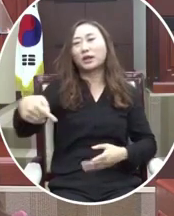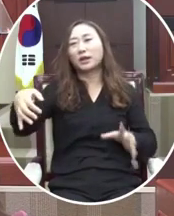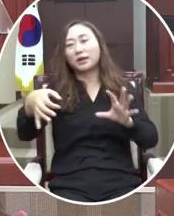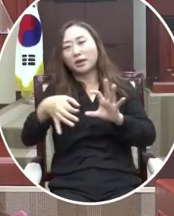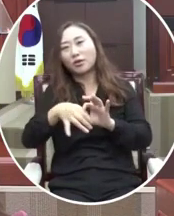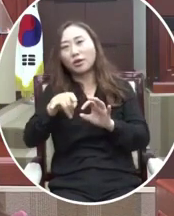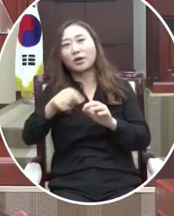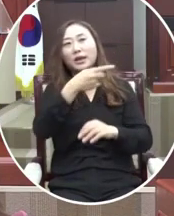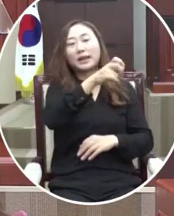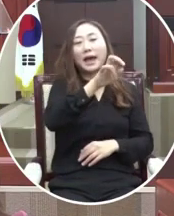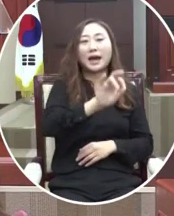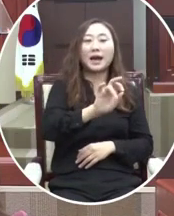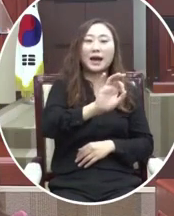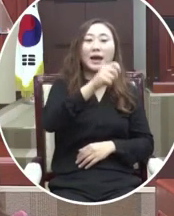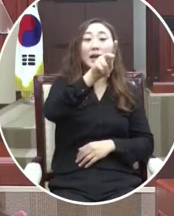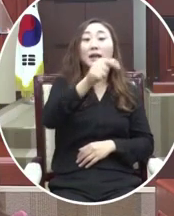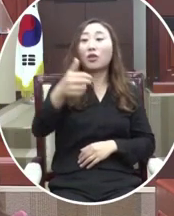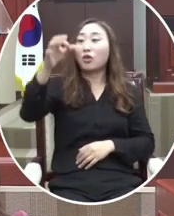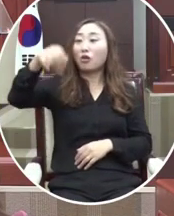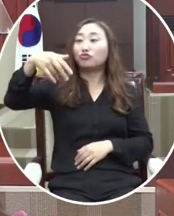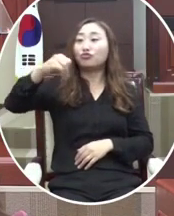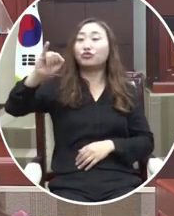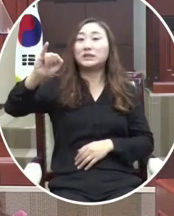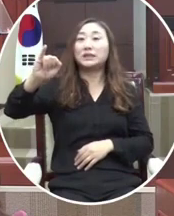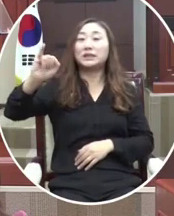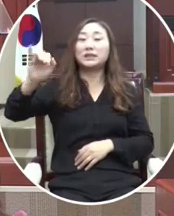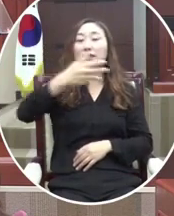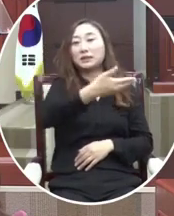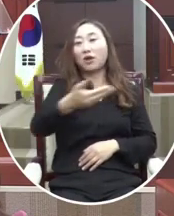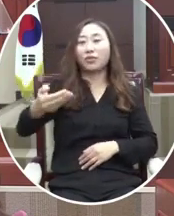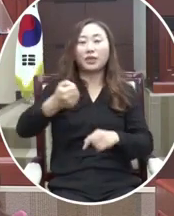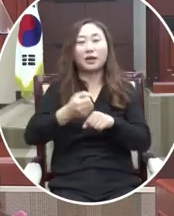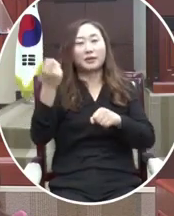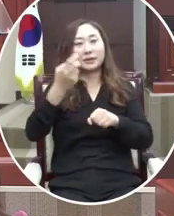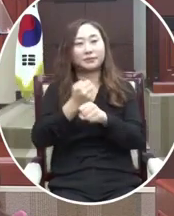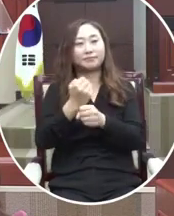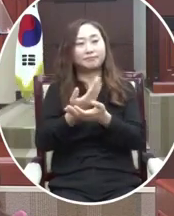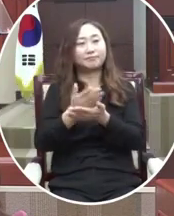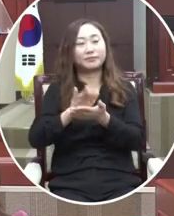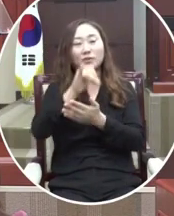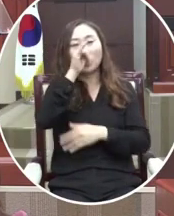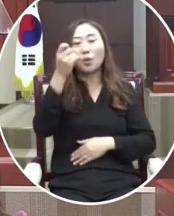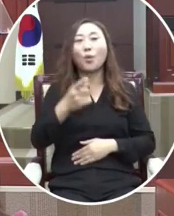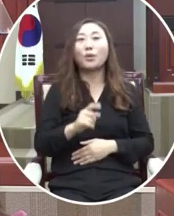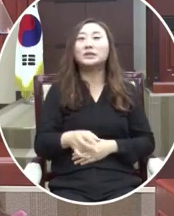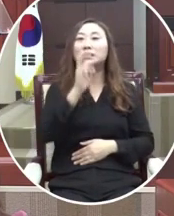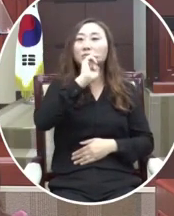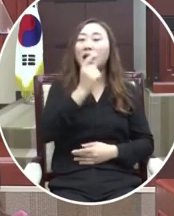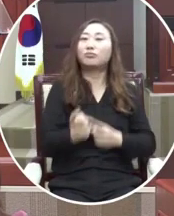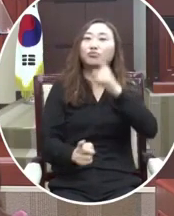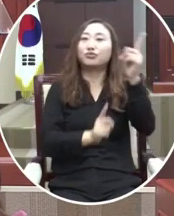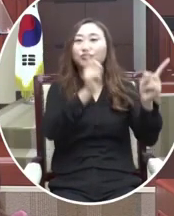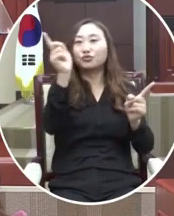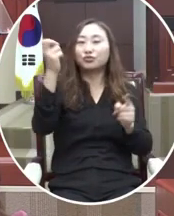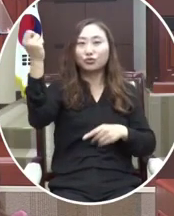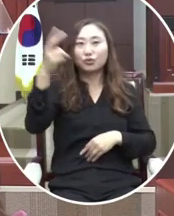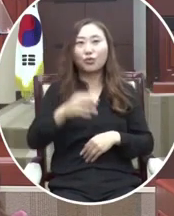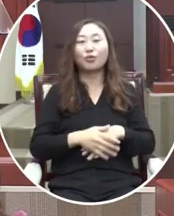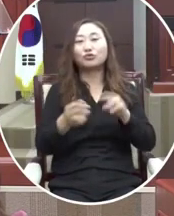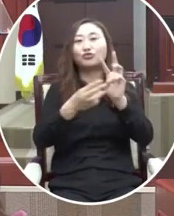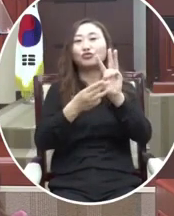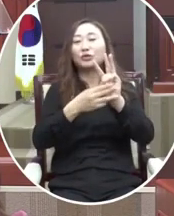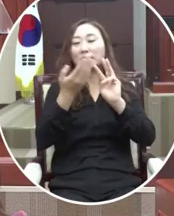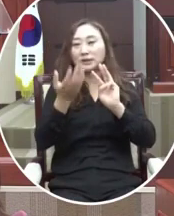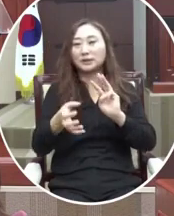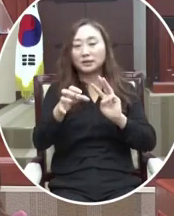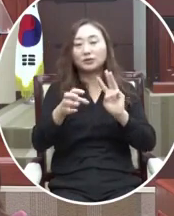거점으로서 당현천 우천이 재탄생할 예정입니다 이에 맞춰 당현천 음악분수 업그레이드와 중랑천